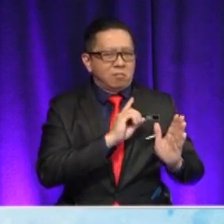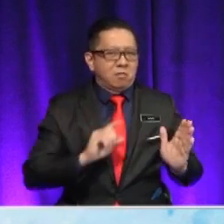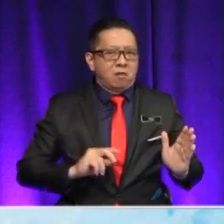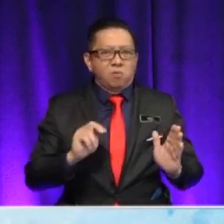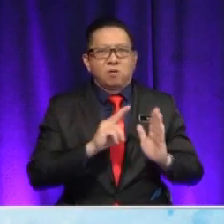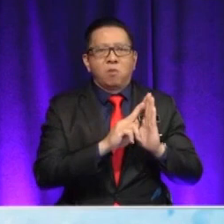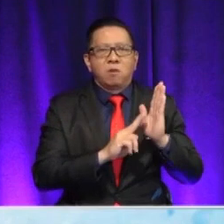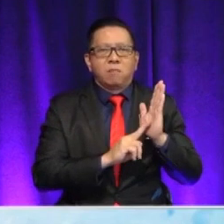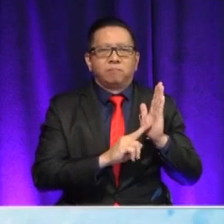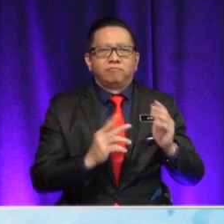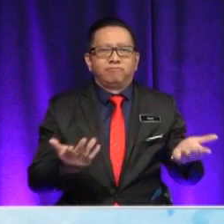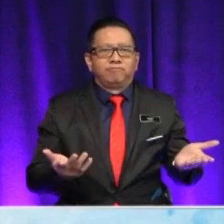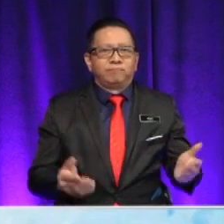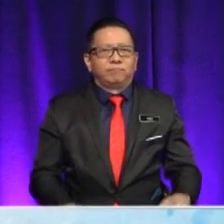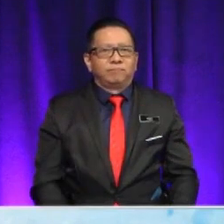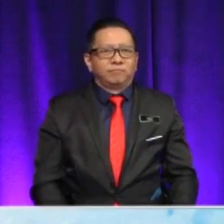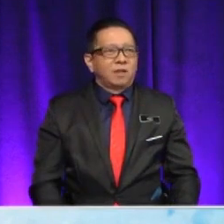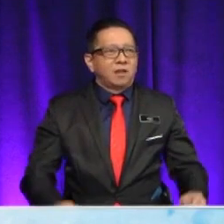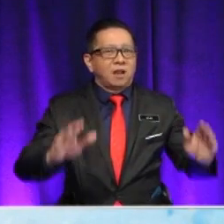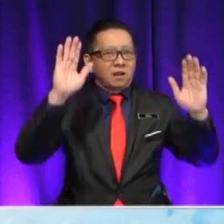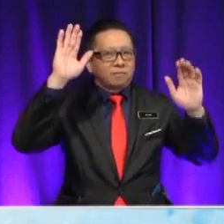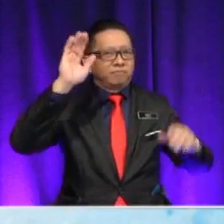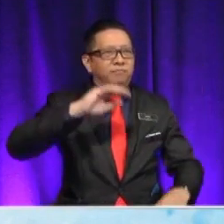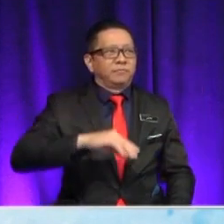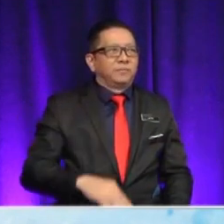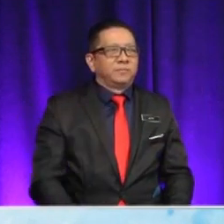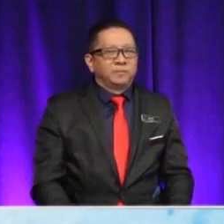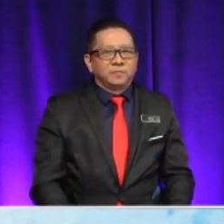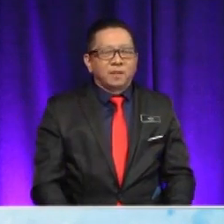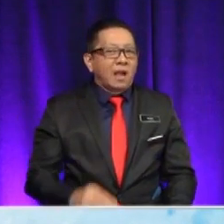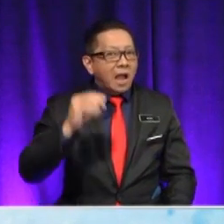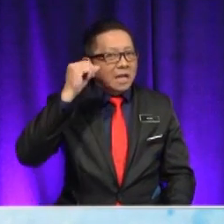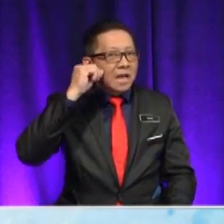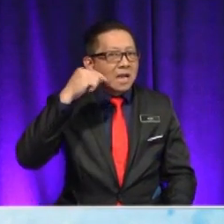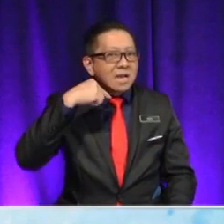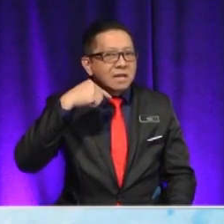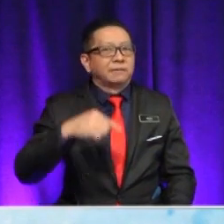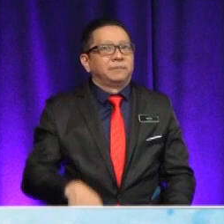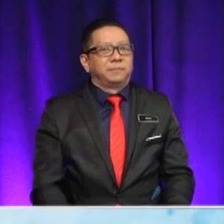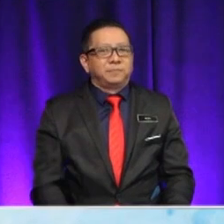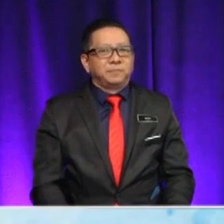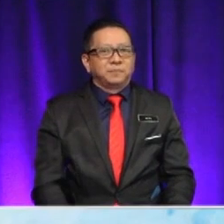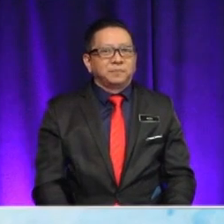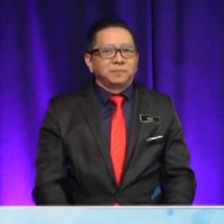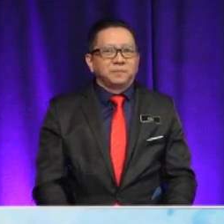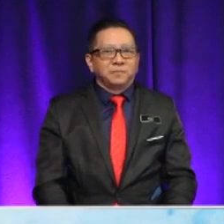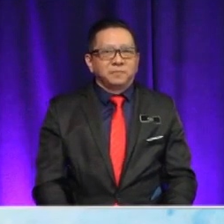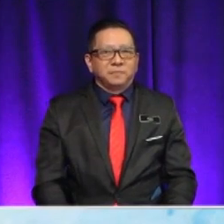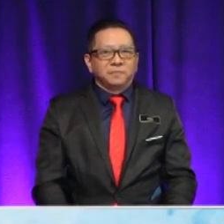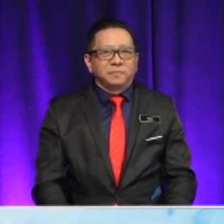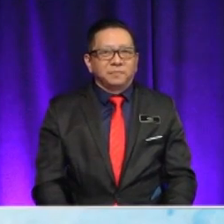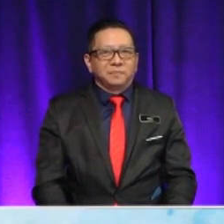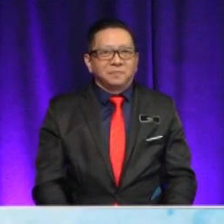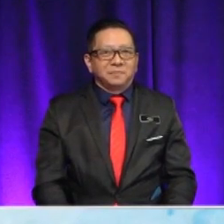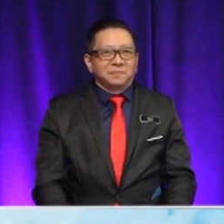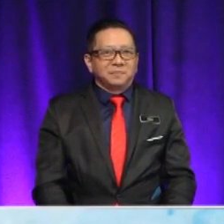Silakan. Okey, siapa nak cuba jawab? Angkat siapa tangan tinggi-tinggi. Angkat tangan. Okey, Akila. Semangat ni Akila ni. Dia bangun